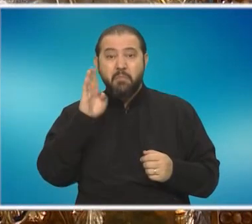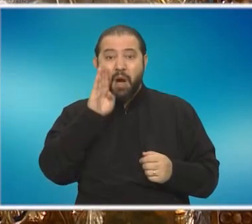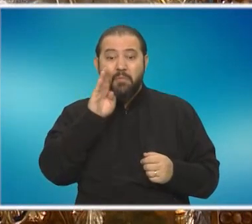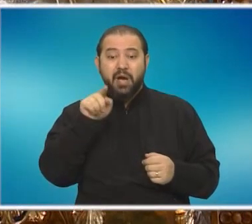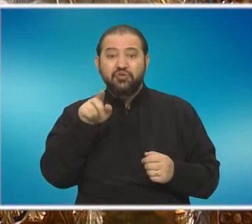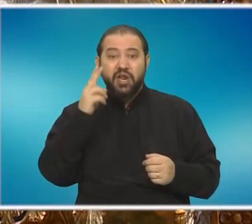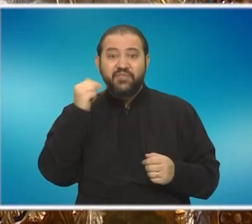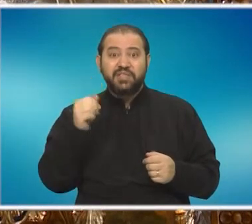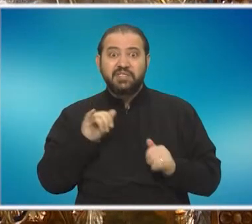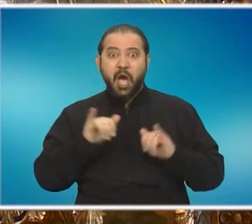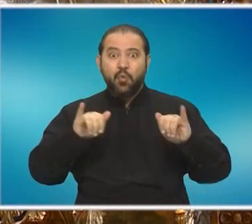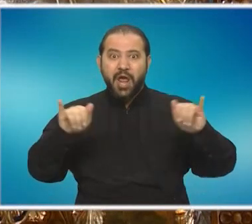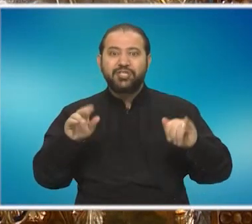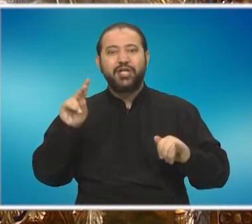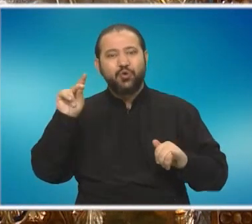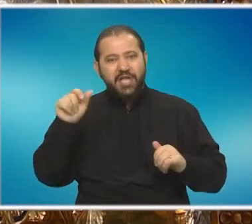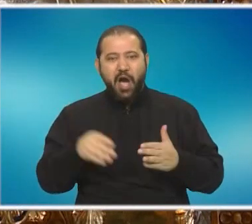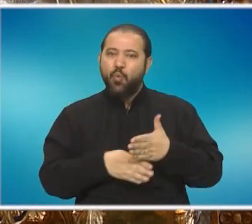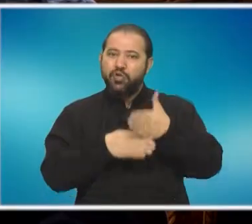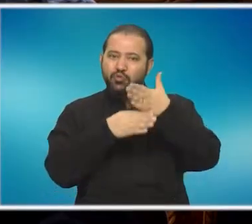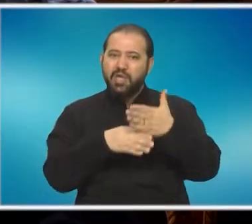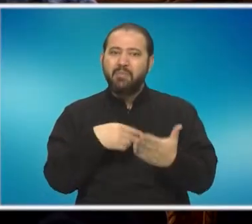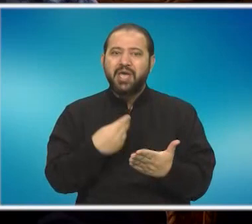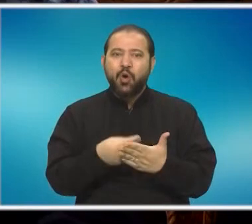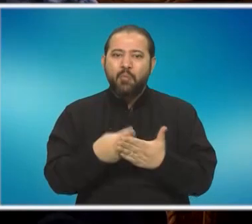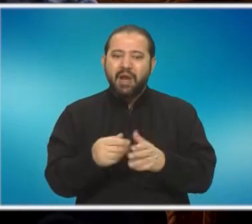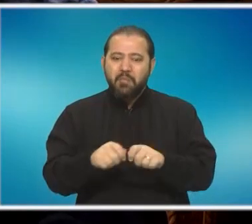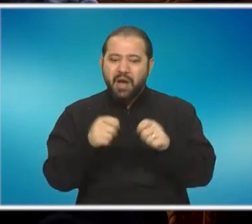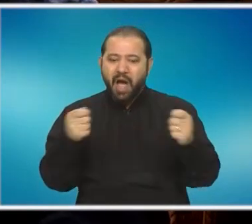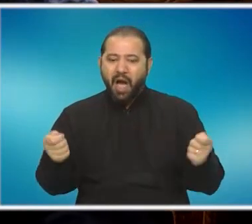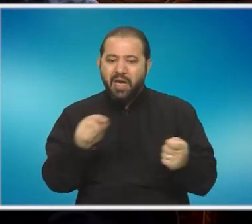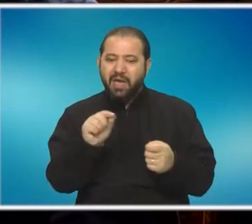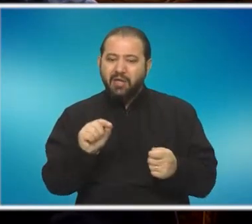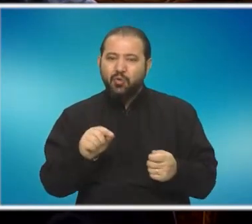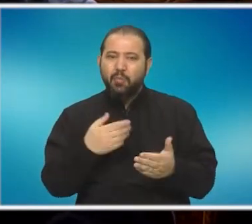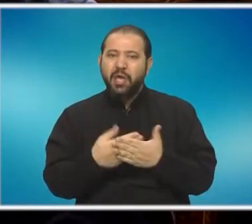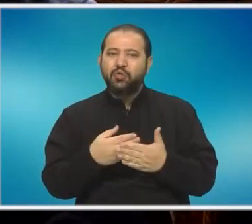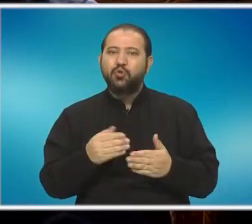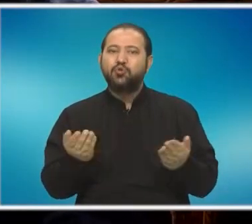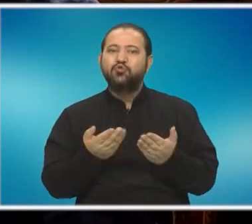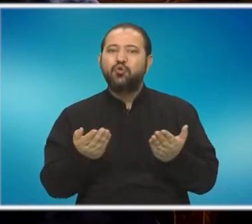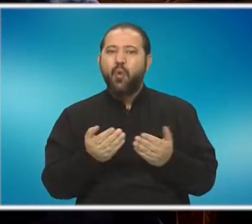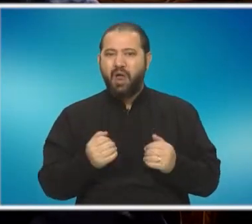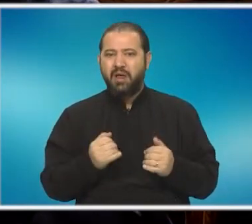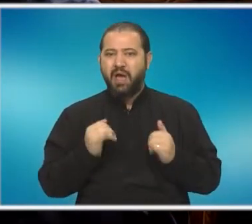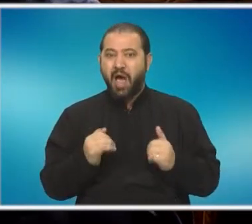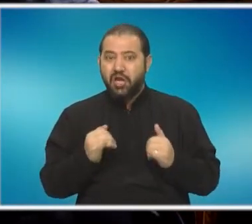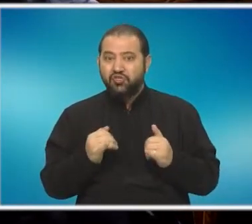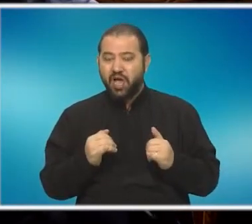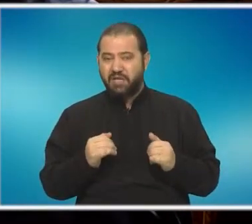copilului. Păi asta ne cere Hristos. Această inocență și